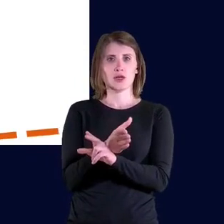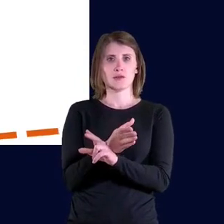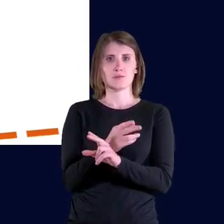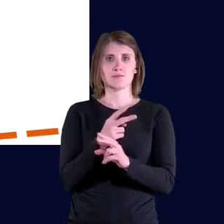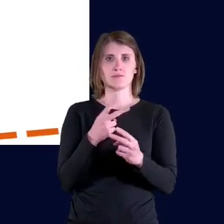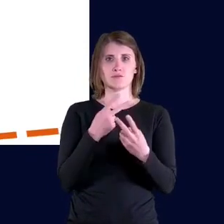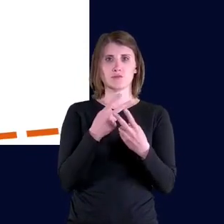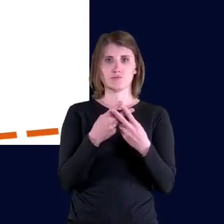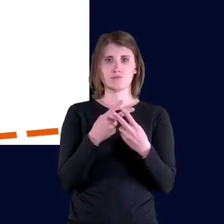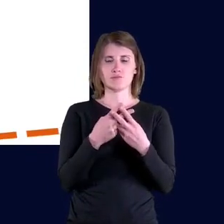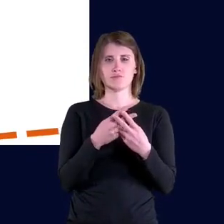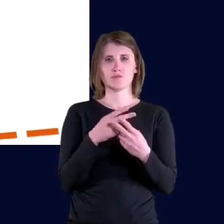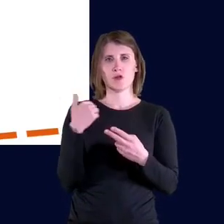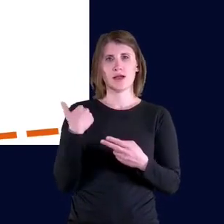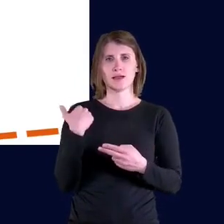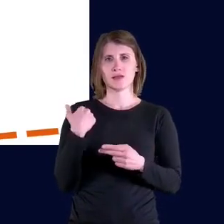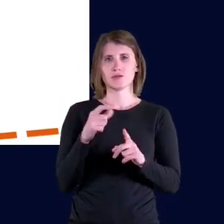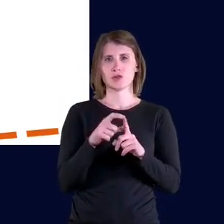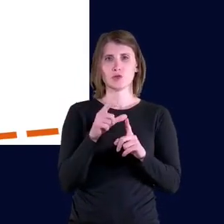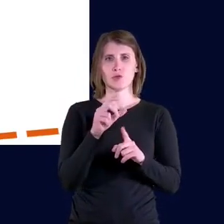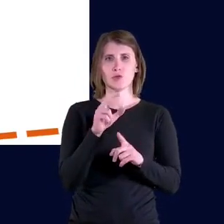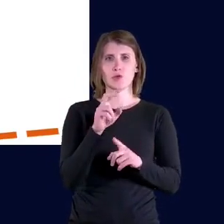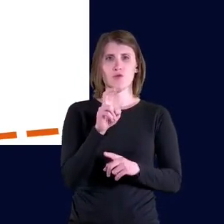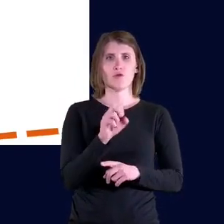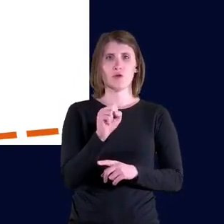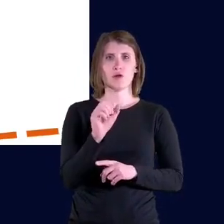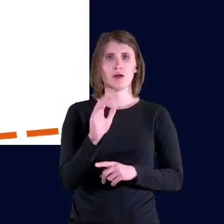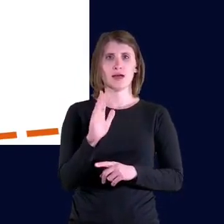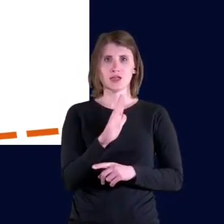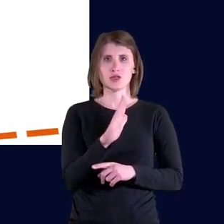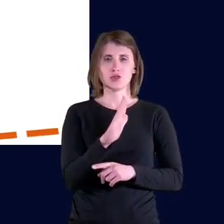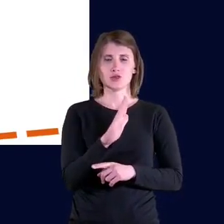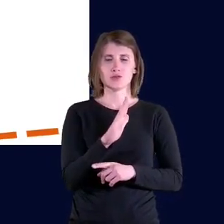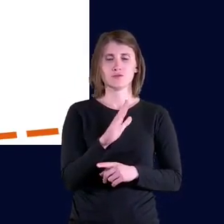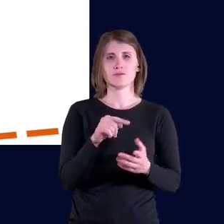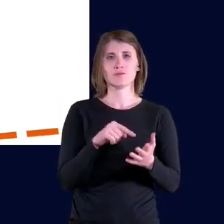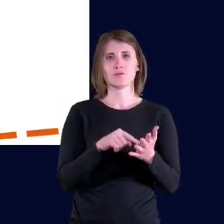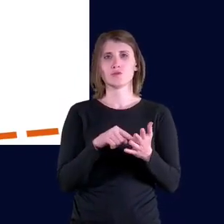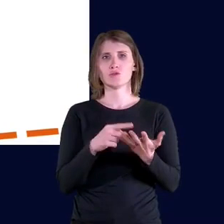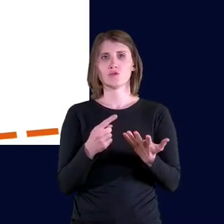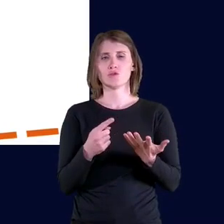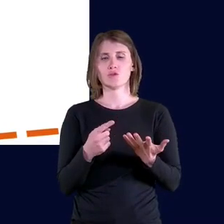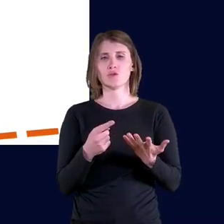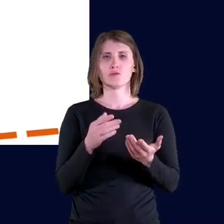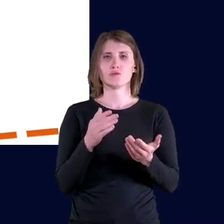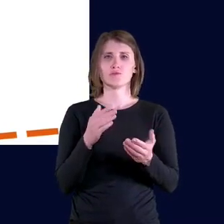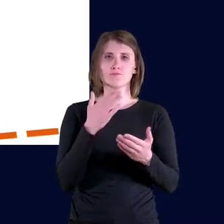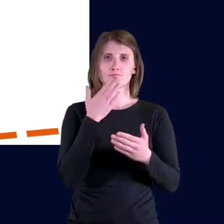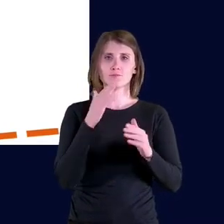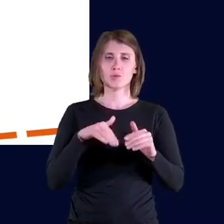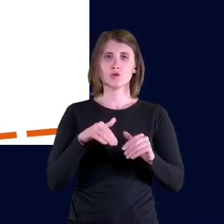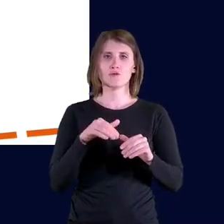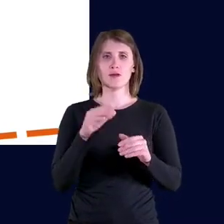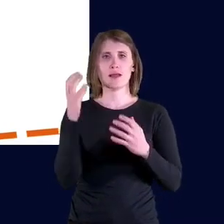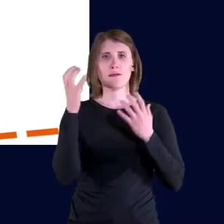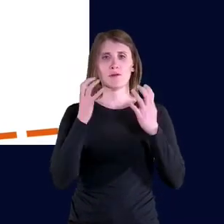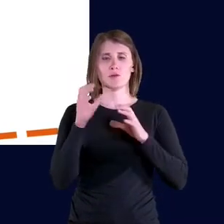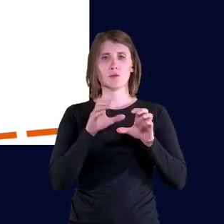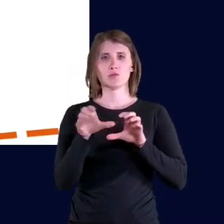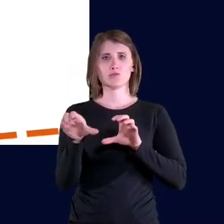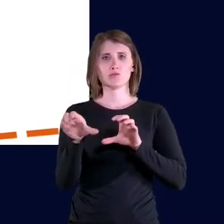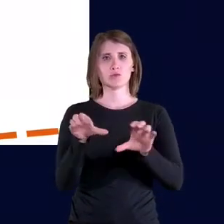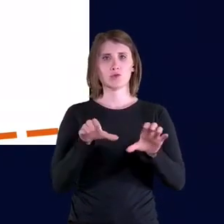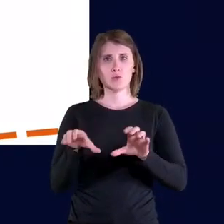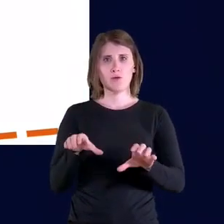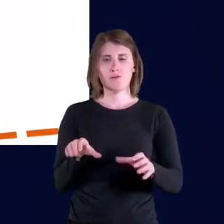angielskiego hush-hush umożliwiają grupowanie wiadomości można wyszukać